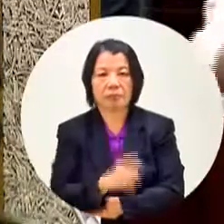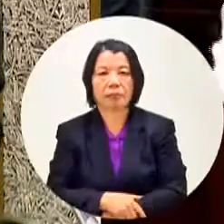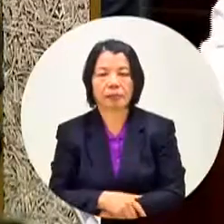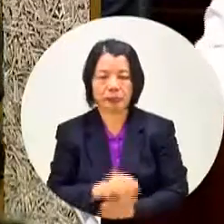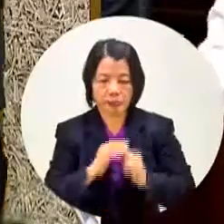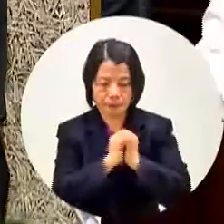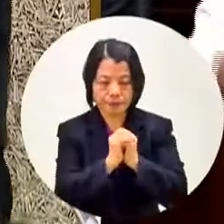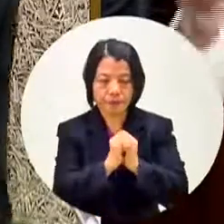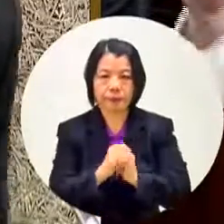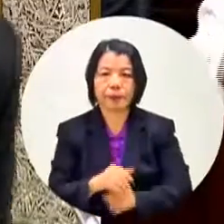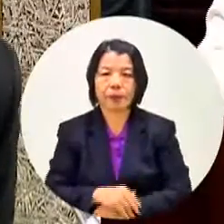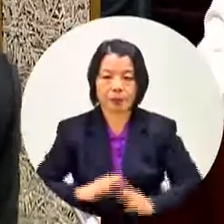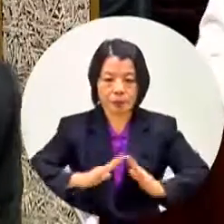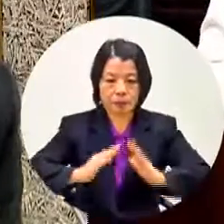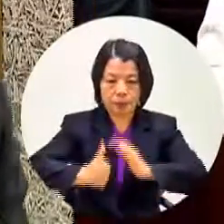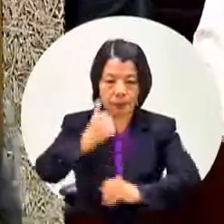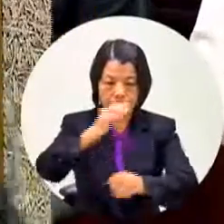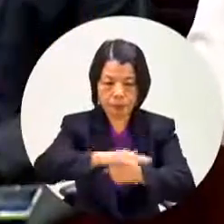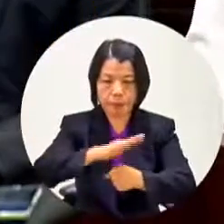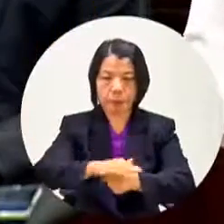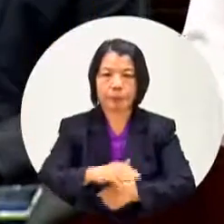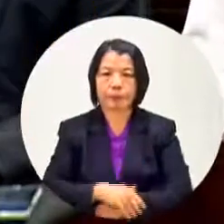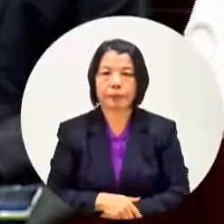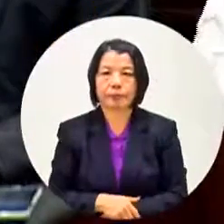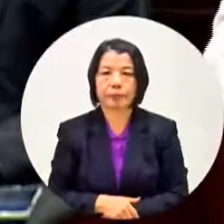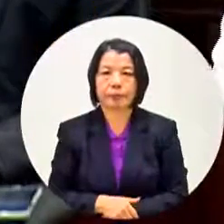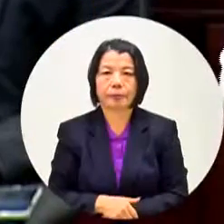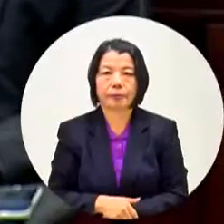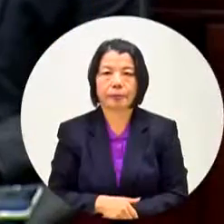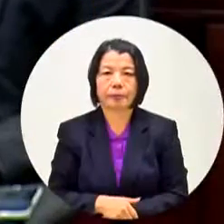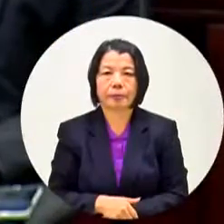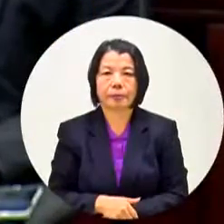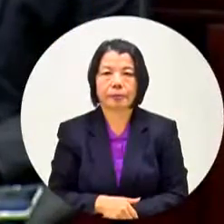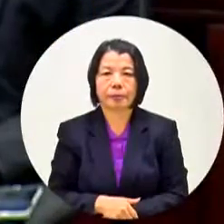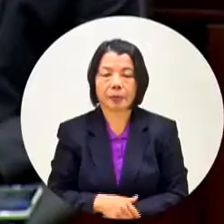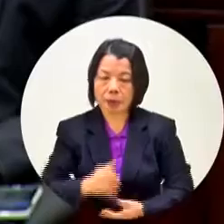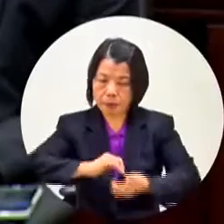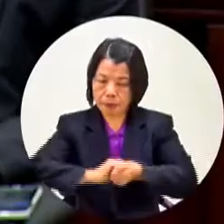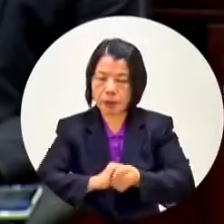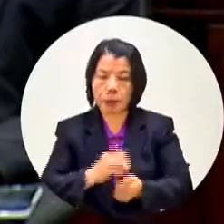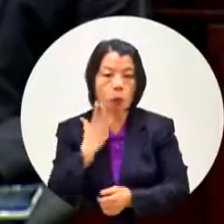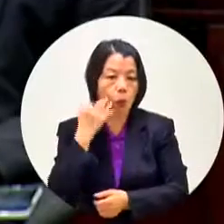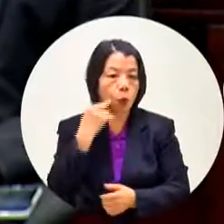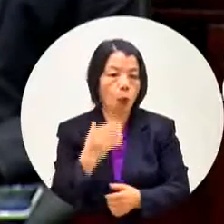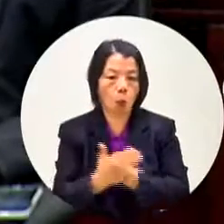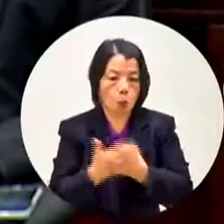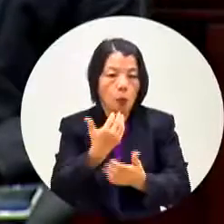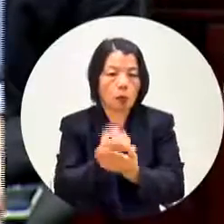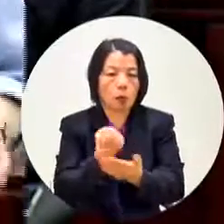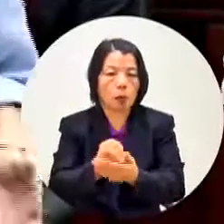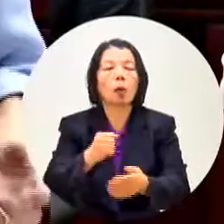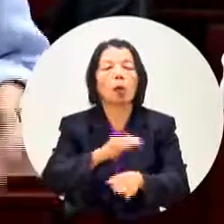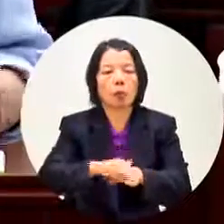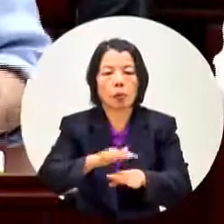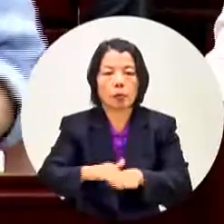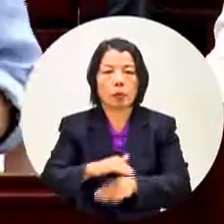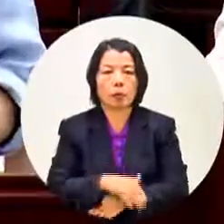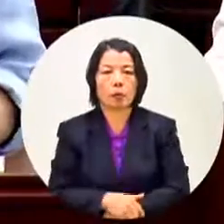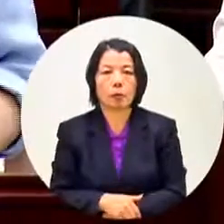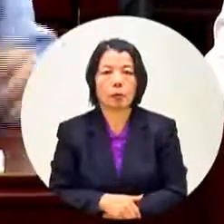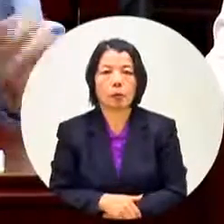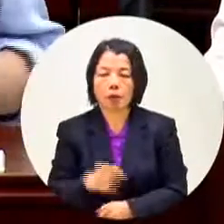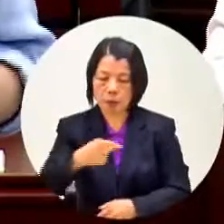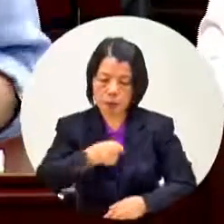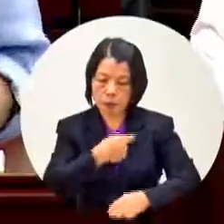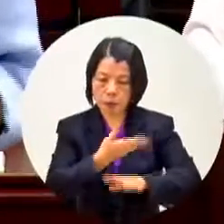有地，在这个范围内去做规划，私有土地分开了。 那我们去现勘， 好， 看看有没有这个可以